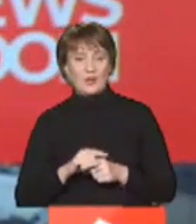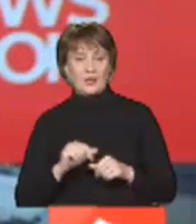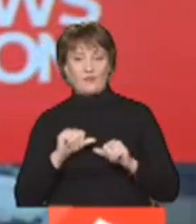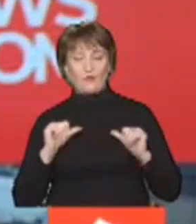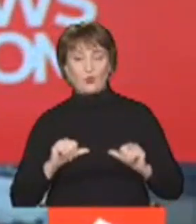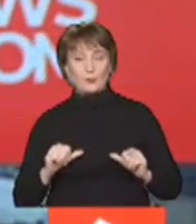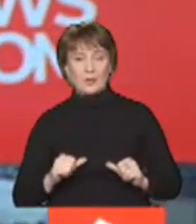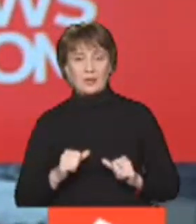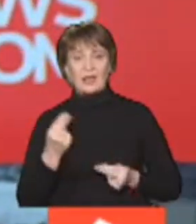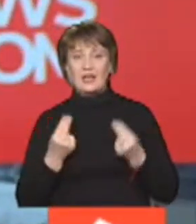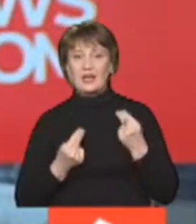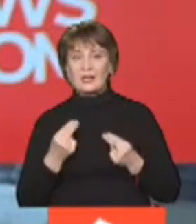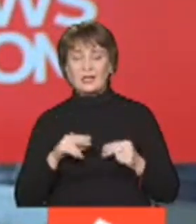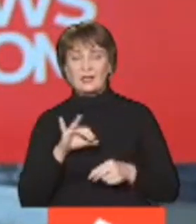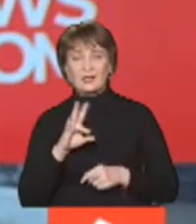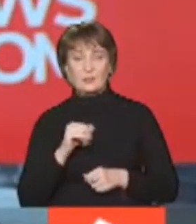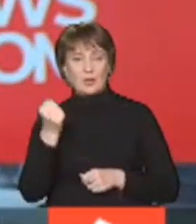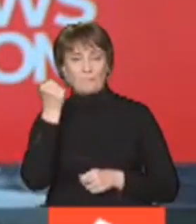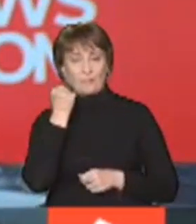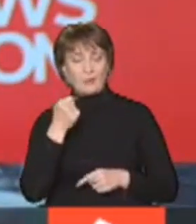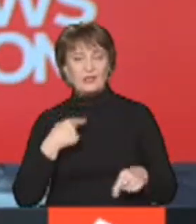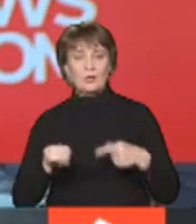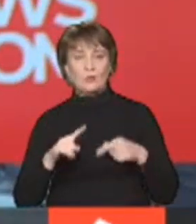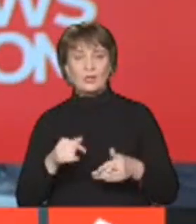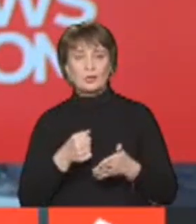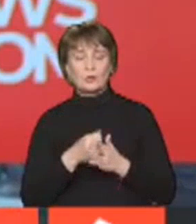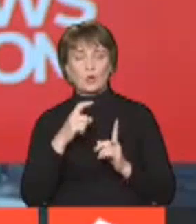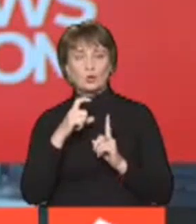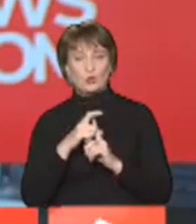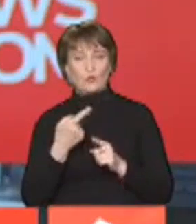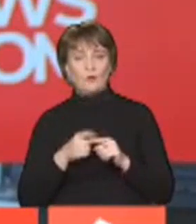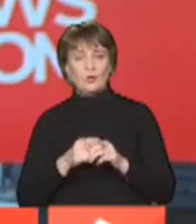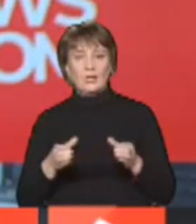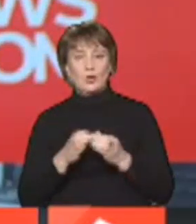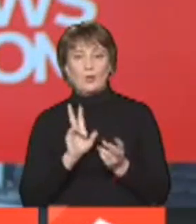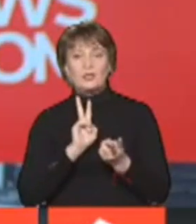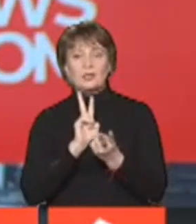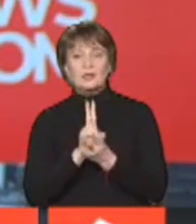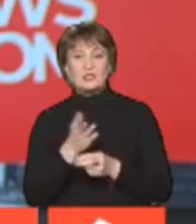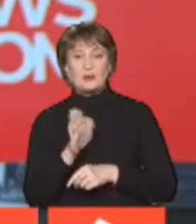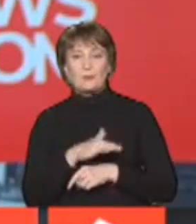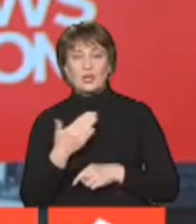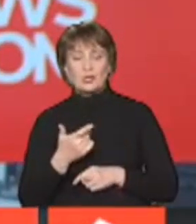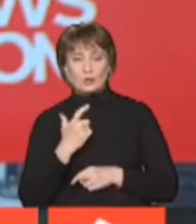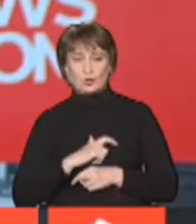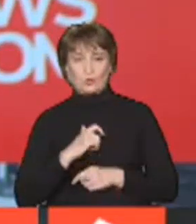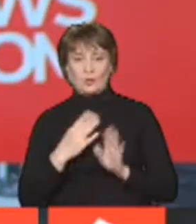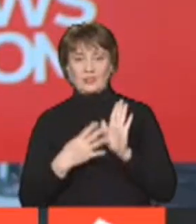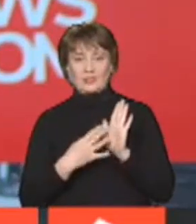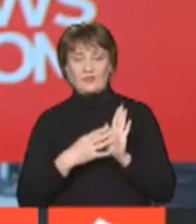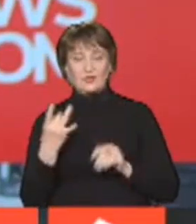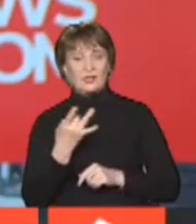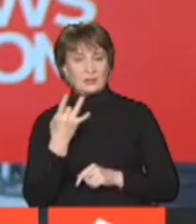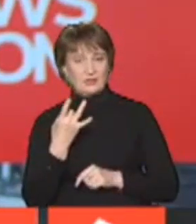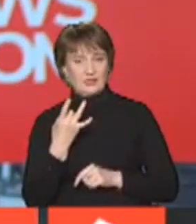білій формі грало «Динамо» ще в одному пам'ятному матчі. До слова, ці команди зустрічалися між собою 9 разів, 6 перемог здобули